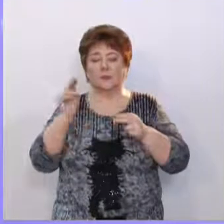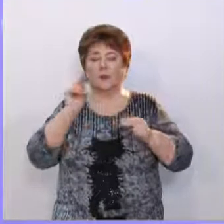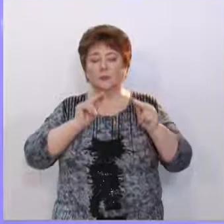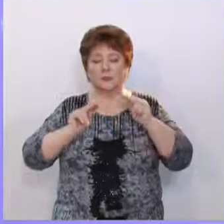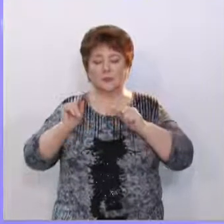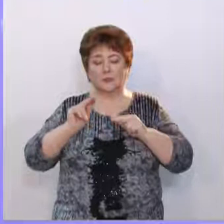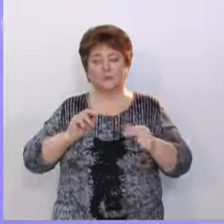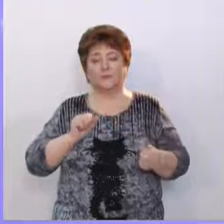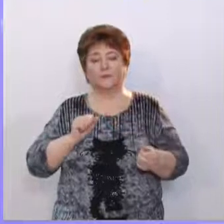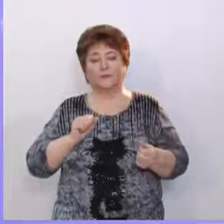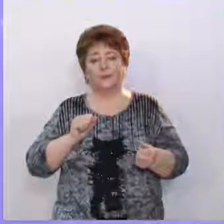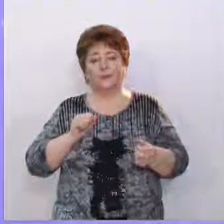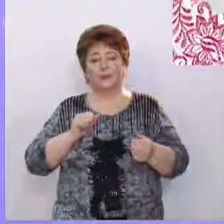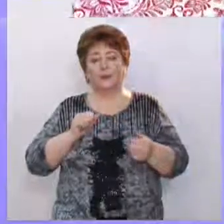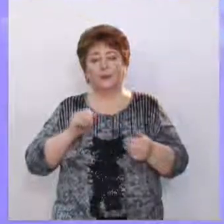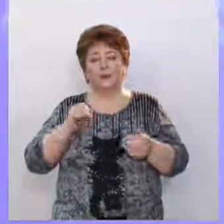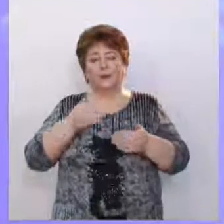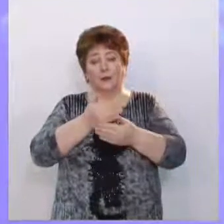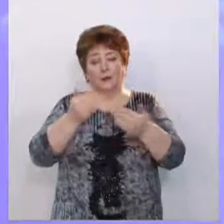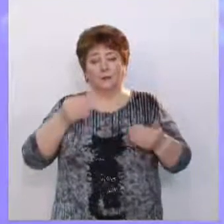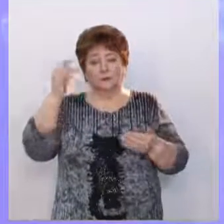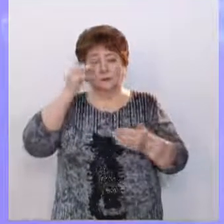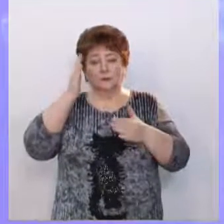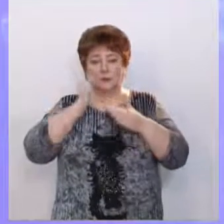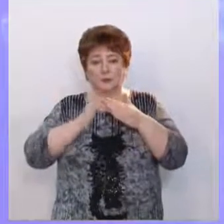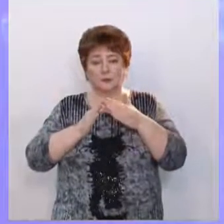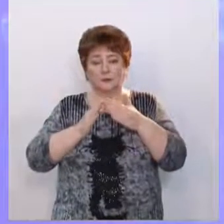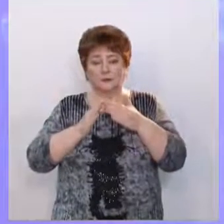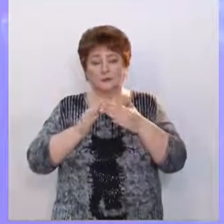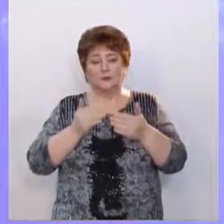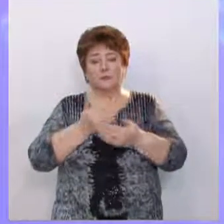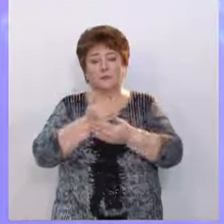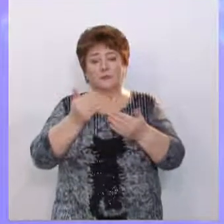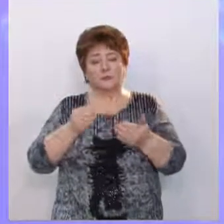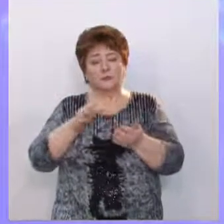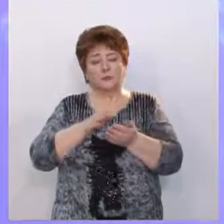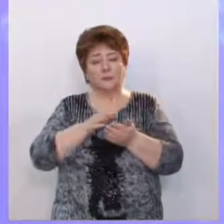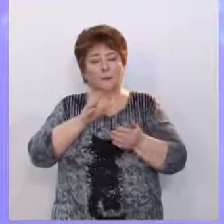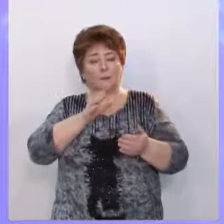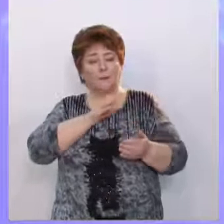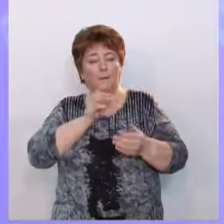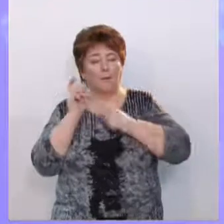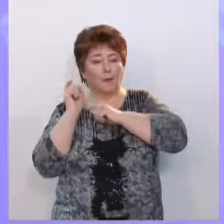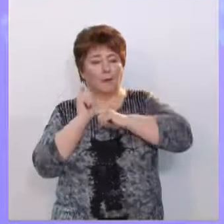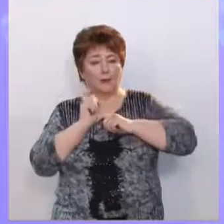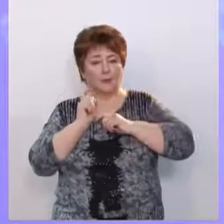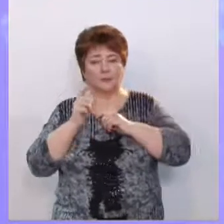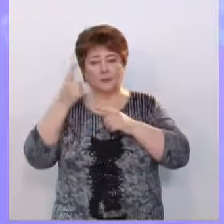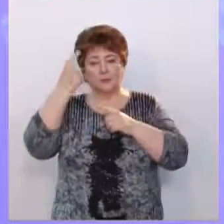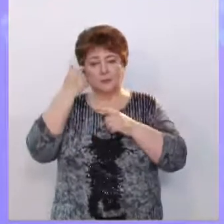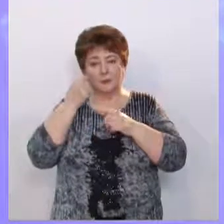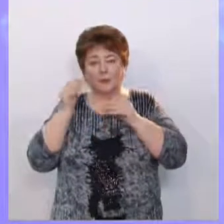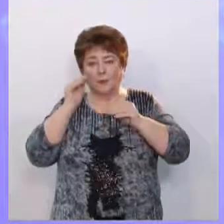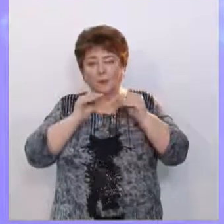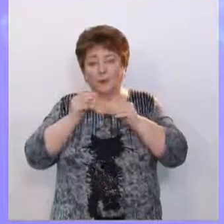описания. Наш урок подошел к концу. Ваш багаж знаний пополнился